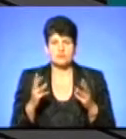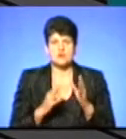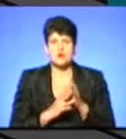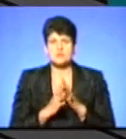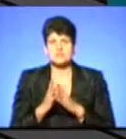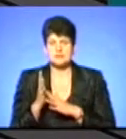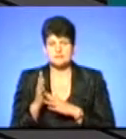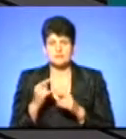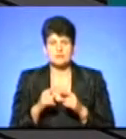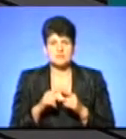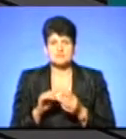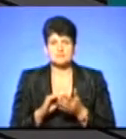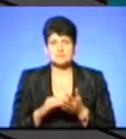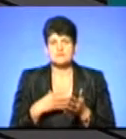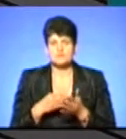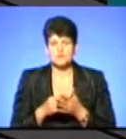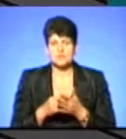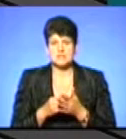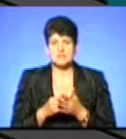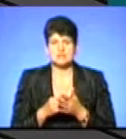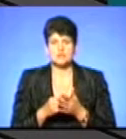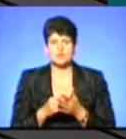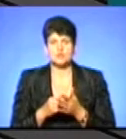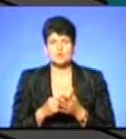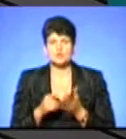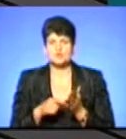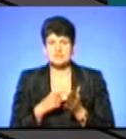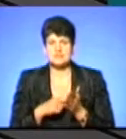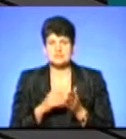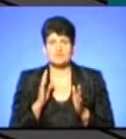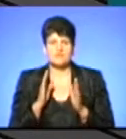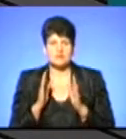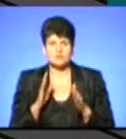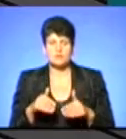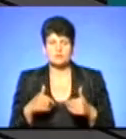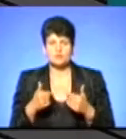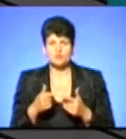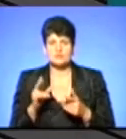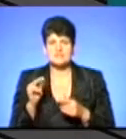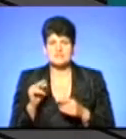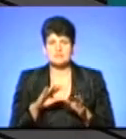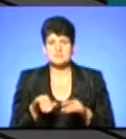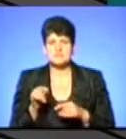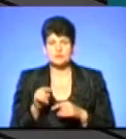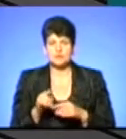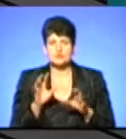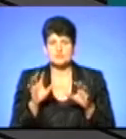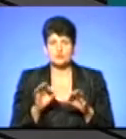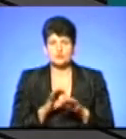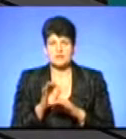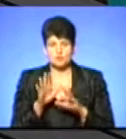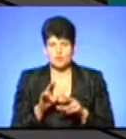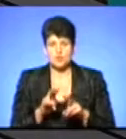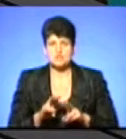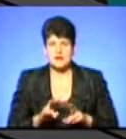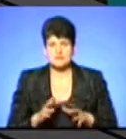рослинності. Про це він написав у своїй сторінці у Фейсбук. Давайте почуємо, які пропонують цифри після того, якщо законопроект буде розглянений. До речі,